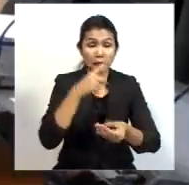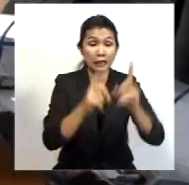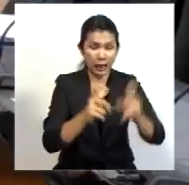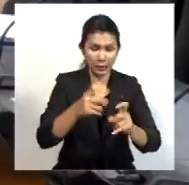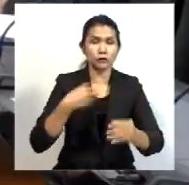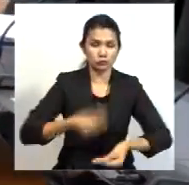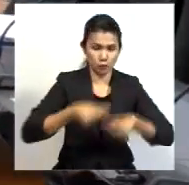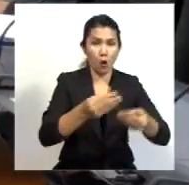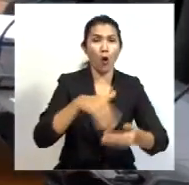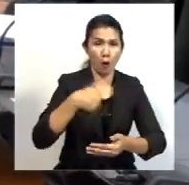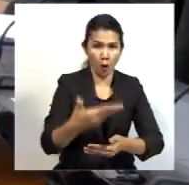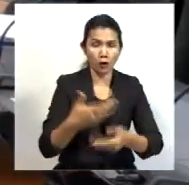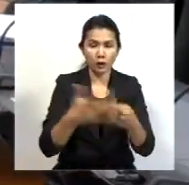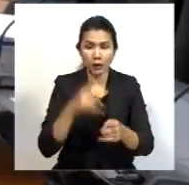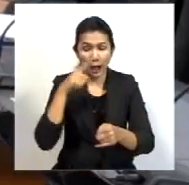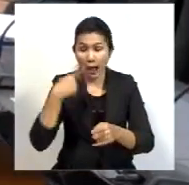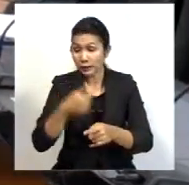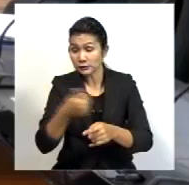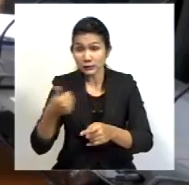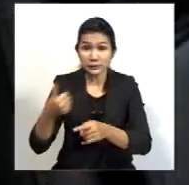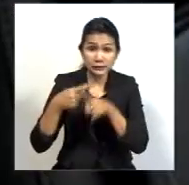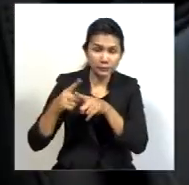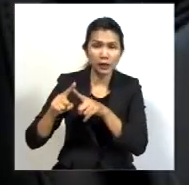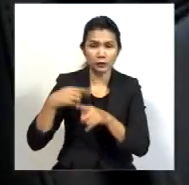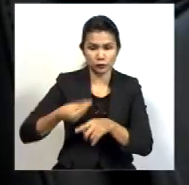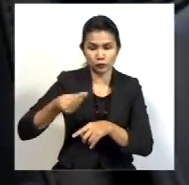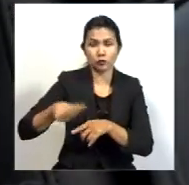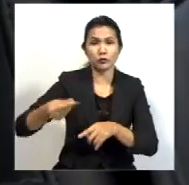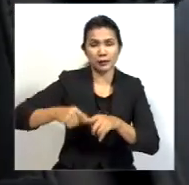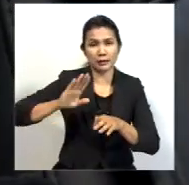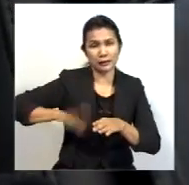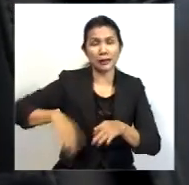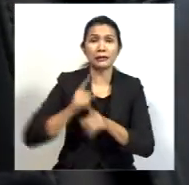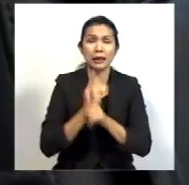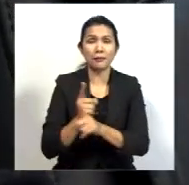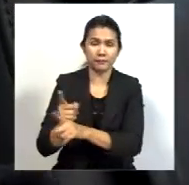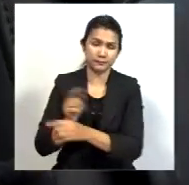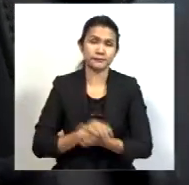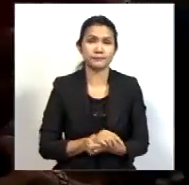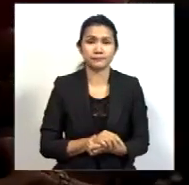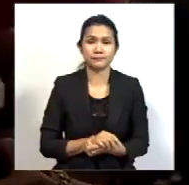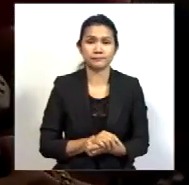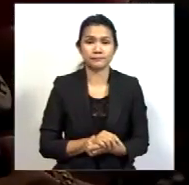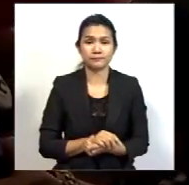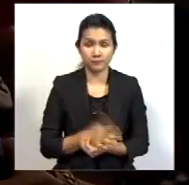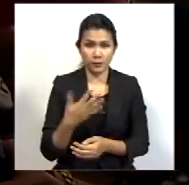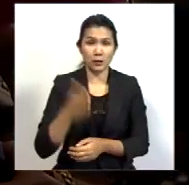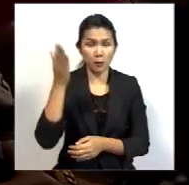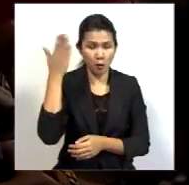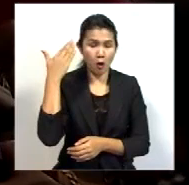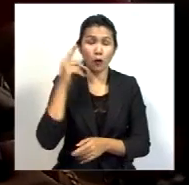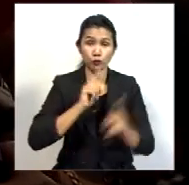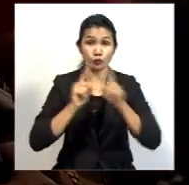เหลือต่างๆคณะกรรมการจะเร่งพิจารณาให้เร็วที่สุดไปฟังเสียงท่านรองวิษณุดูค่ะ เขาเคยตีความกันมาแล้ว